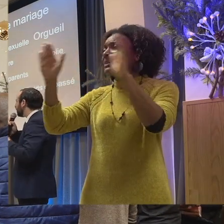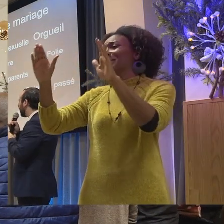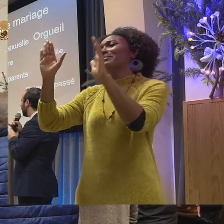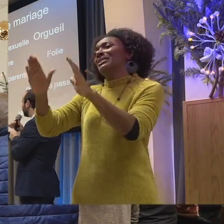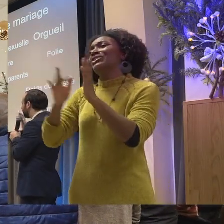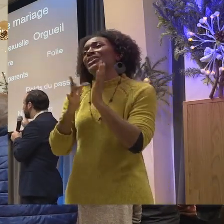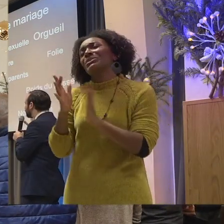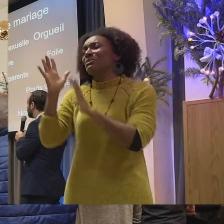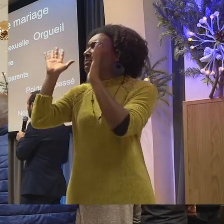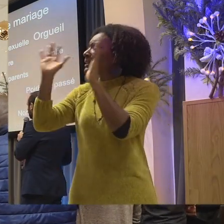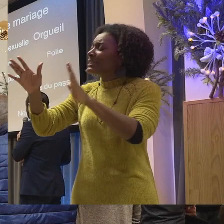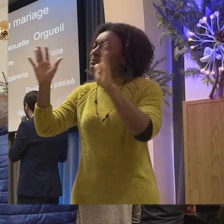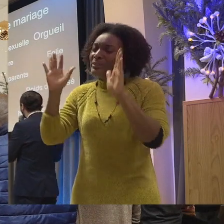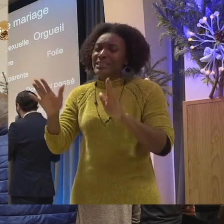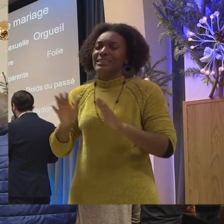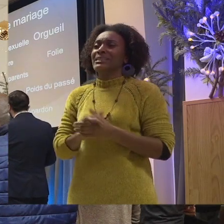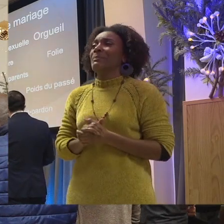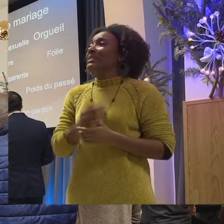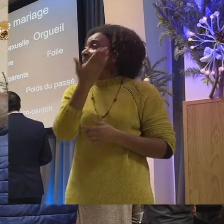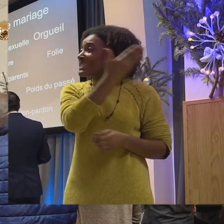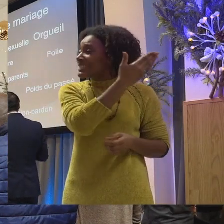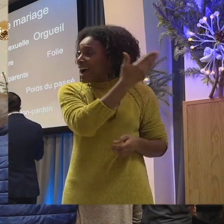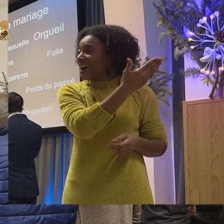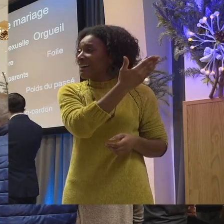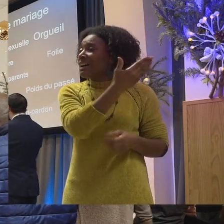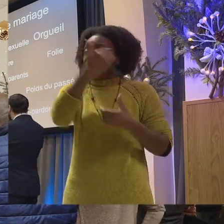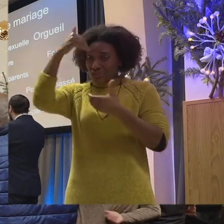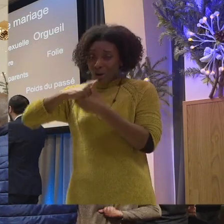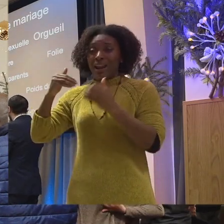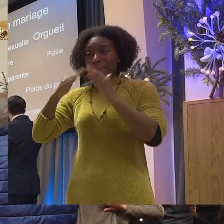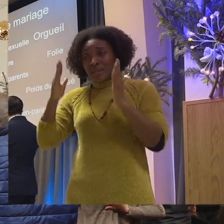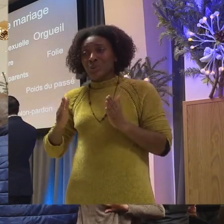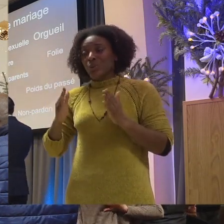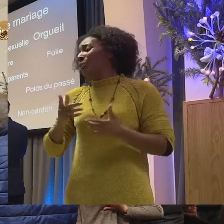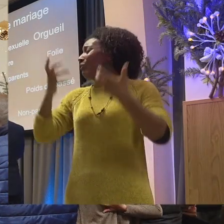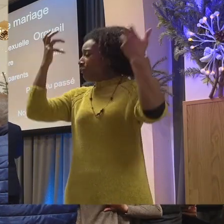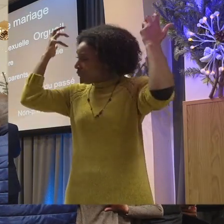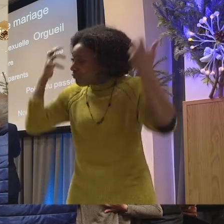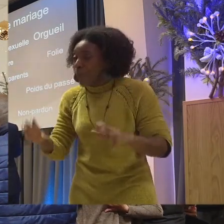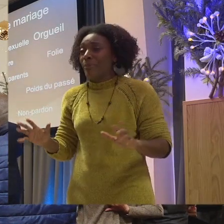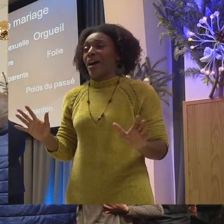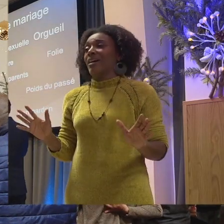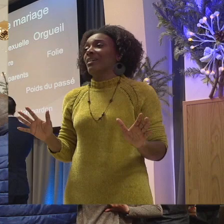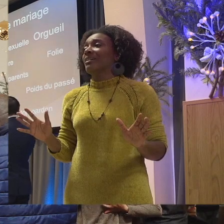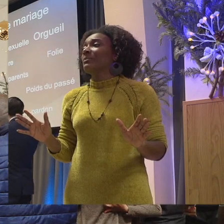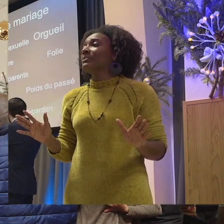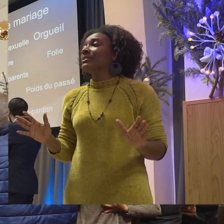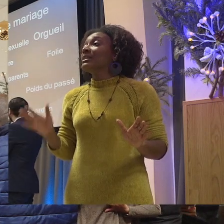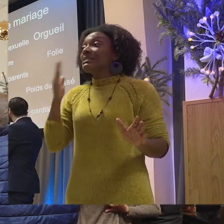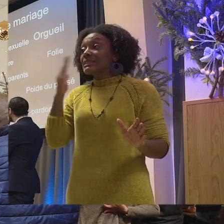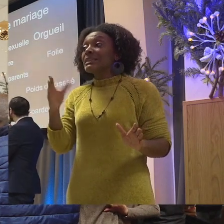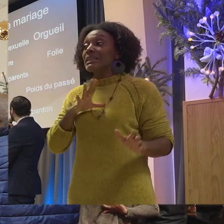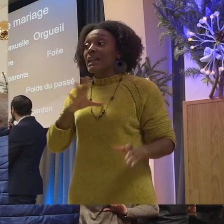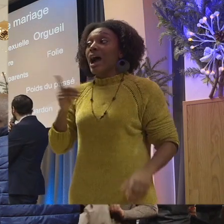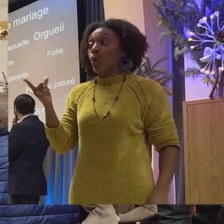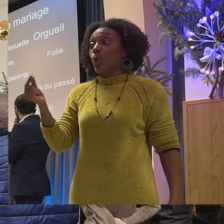prie, Seigneur, afin que toutes ces choses ne soient pas trouvées dans nos maisons. Seigneur, je te prie, afin que si quelqu'un ou si quelques couples, Seigneur, se retrouvent dans